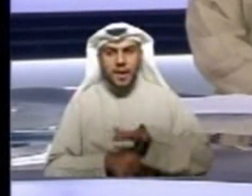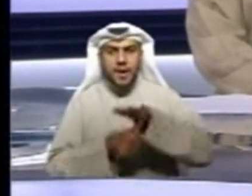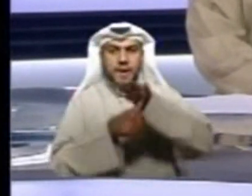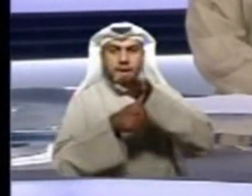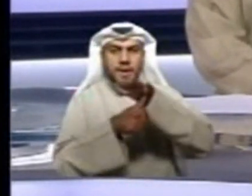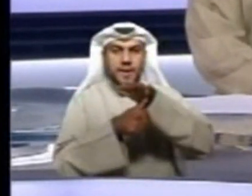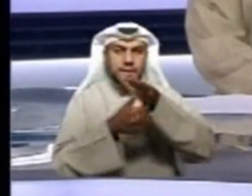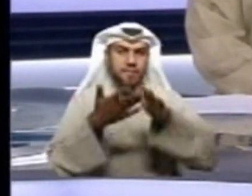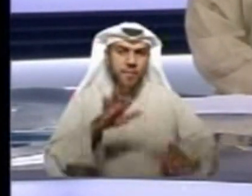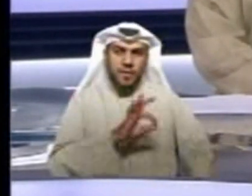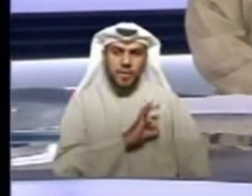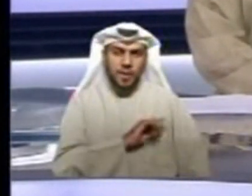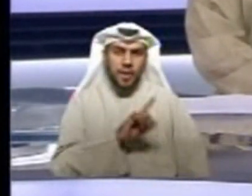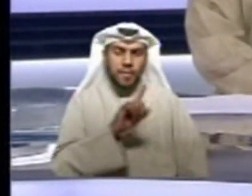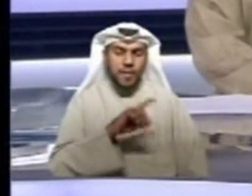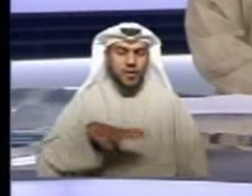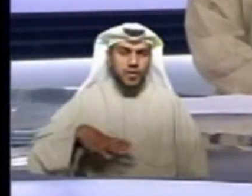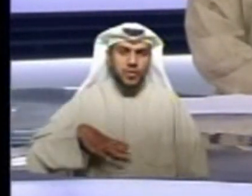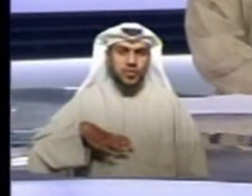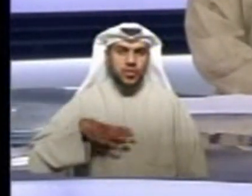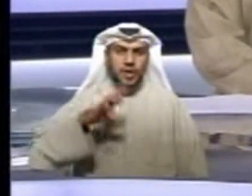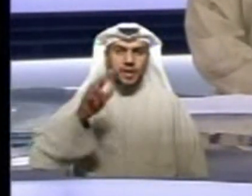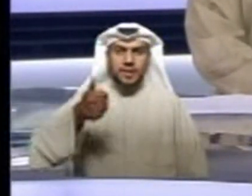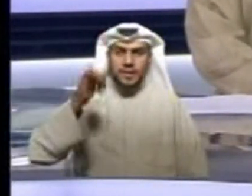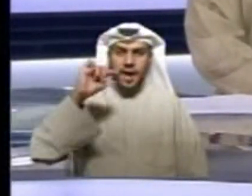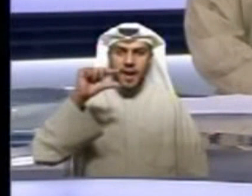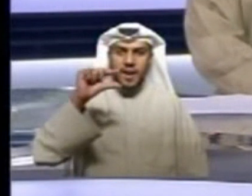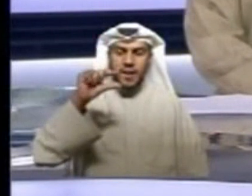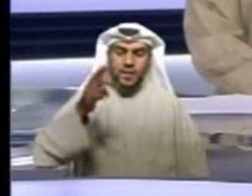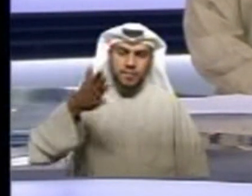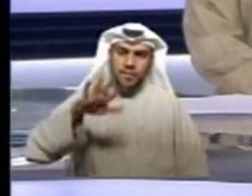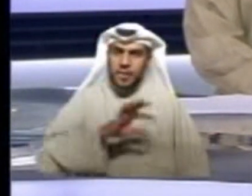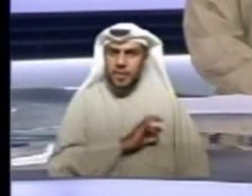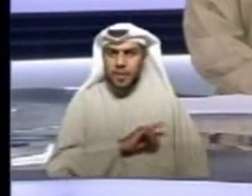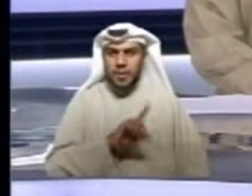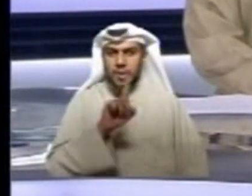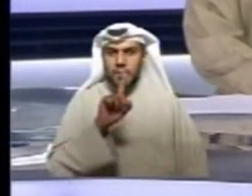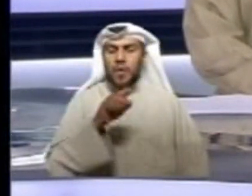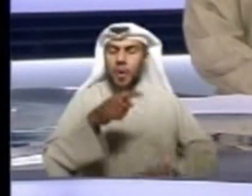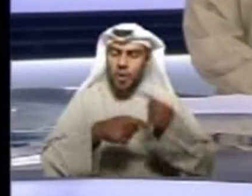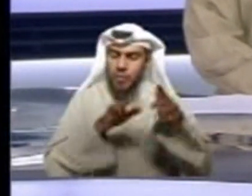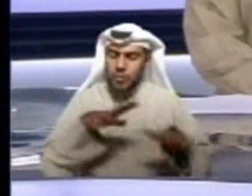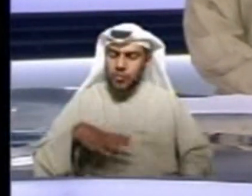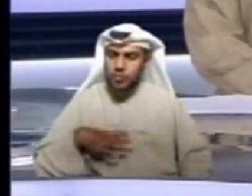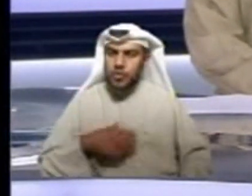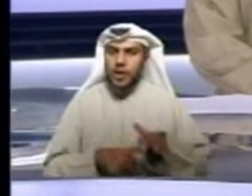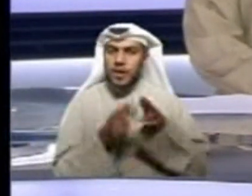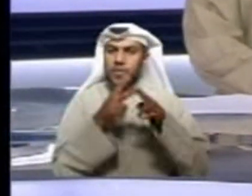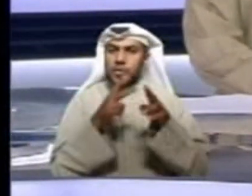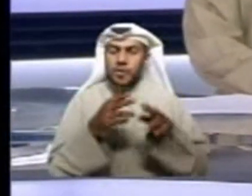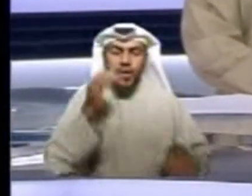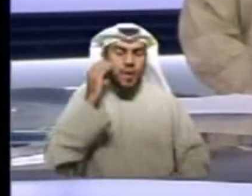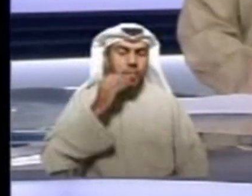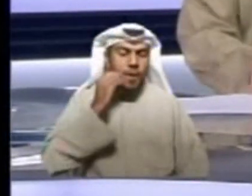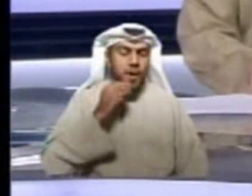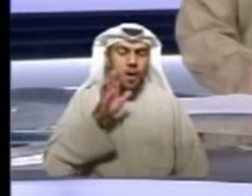له بإذن الله الشيخ زايد بن سلطان آل نهيان، ويواصلها رئيس الدولة الشيخ خليفة بن زايد آل نهيان، أسهمت في